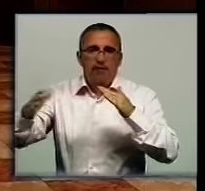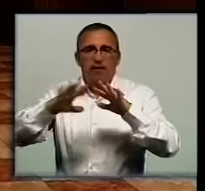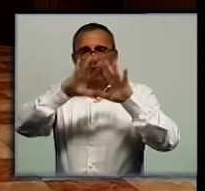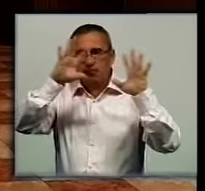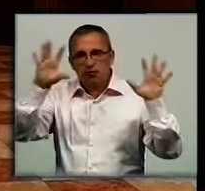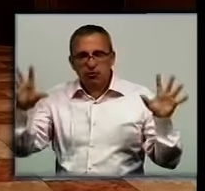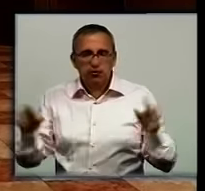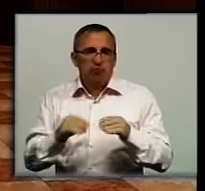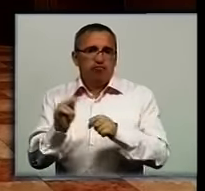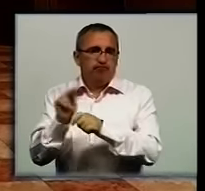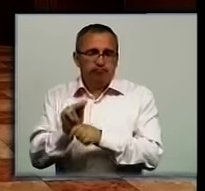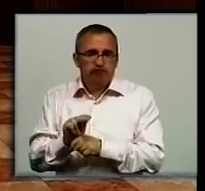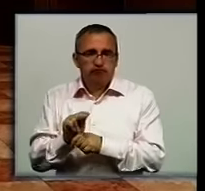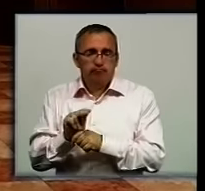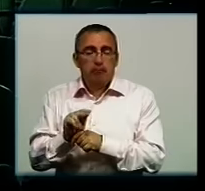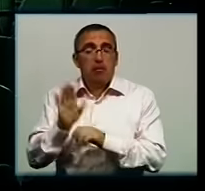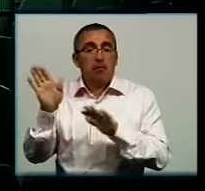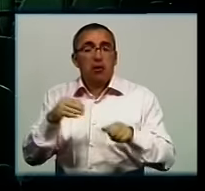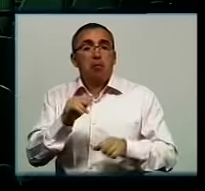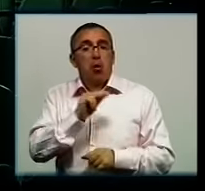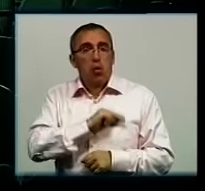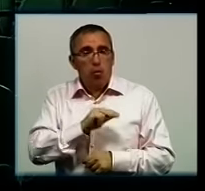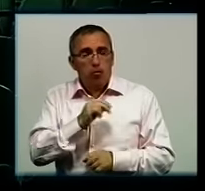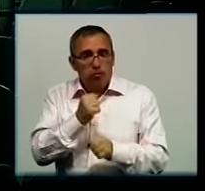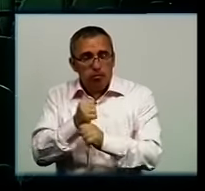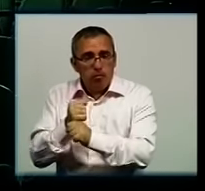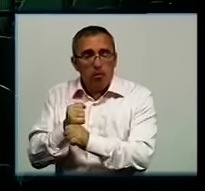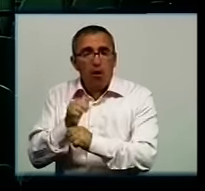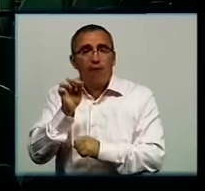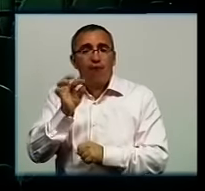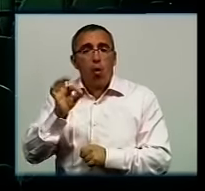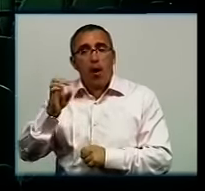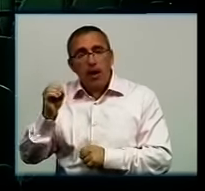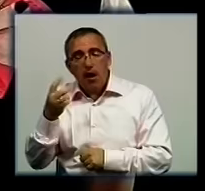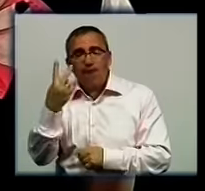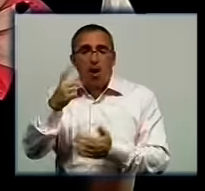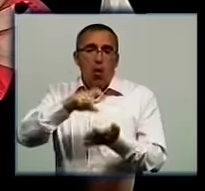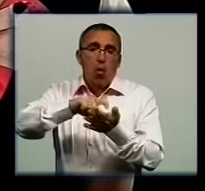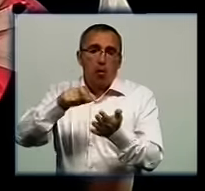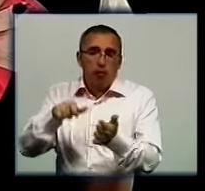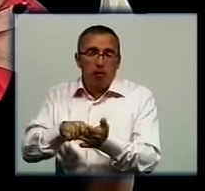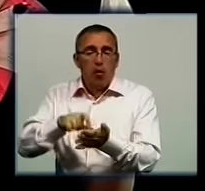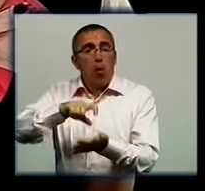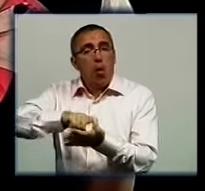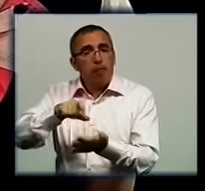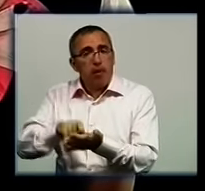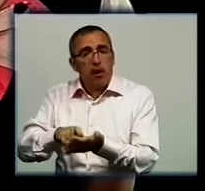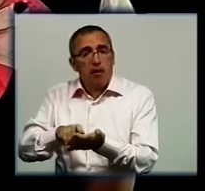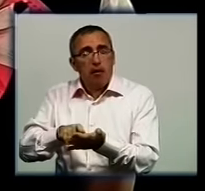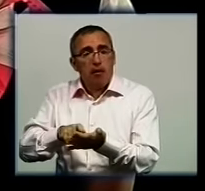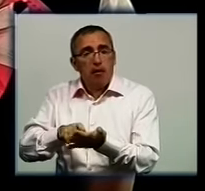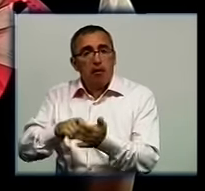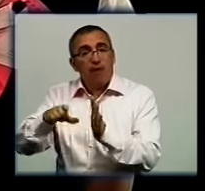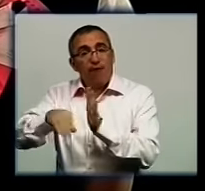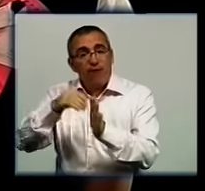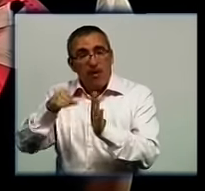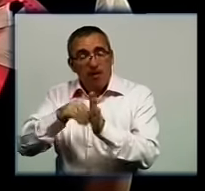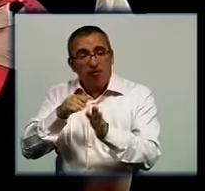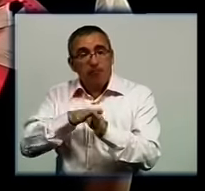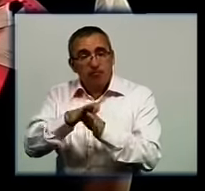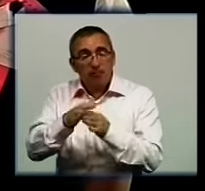повністю покрівля. Потім ми робили фоє і 2 кабінети. Ми зробили кабінет, там вибори проводяться